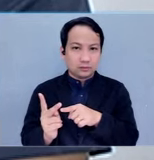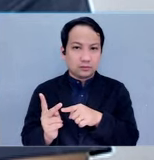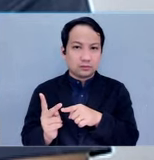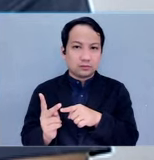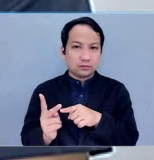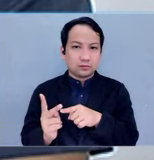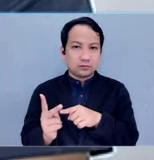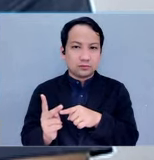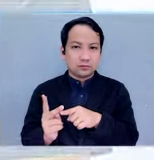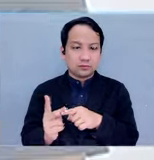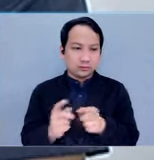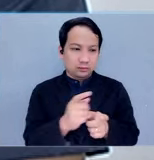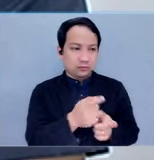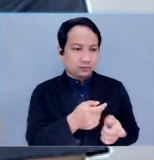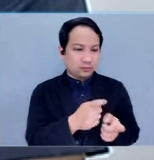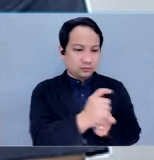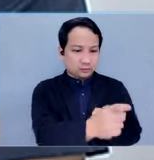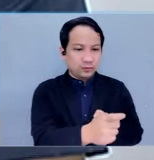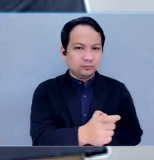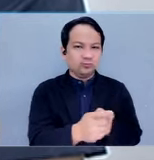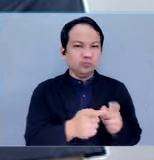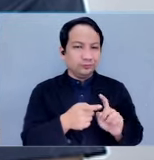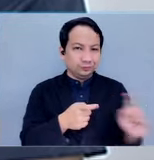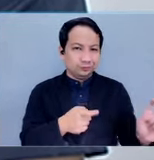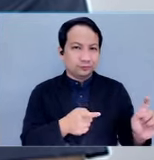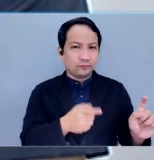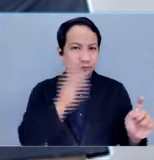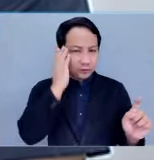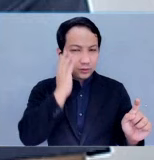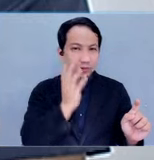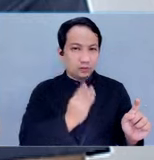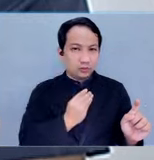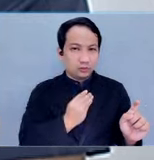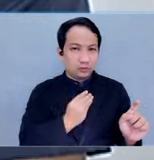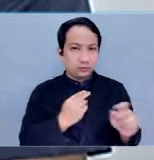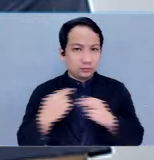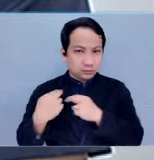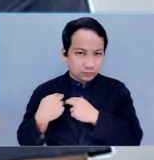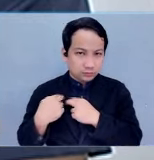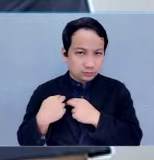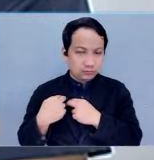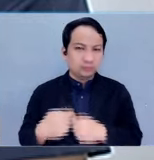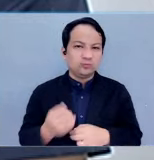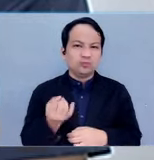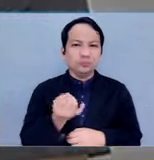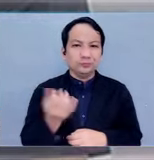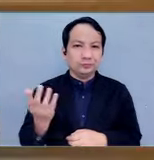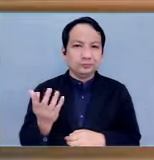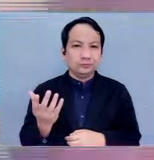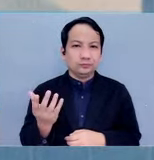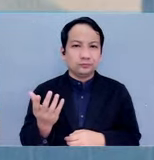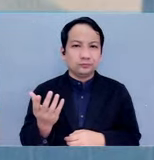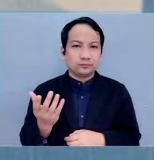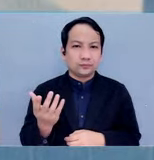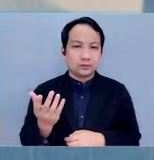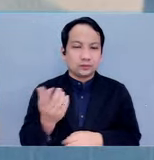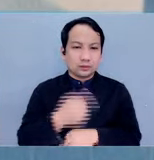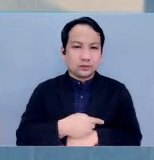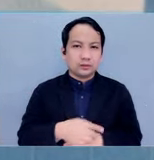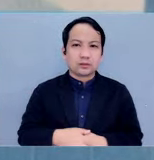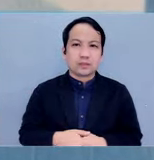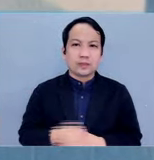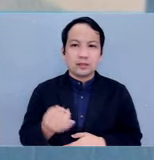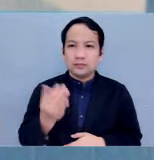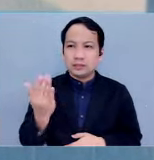chinachat si victim natin. Una-una, inaalam niya kung sino yung magjo-duty at kung ilan ang magjo-duty that time. Hindi na